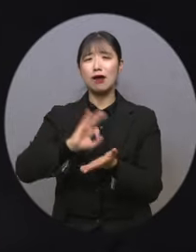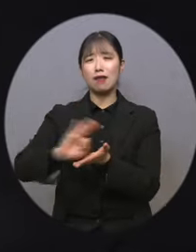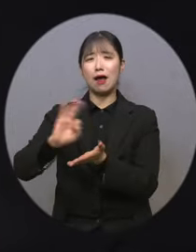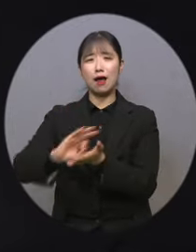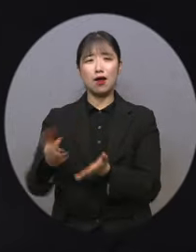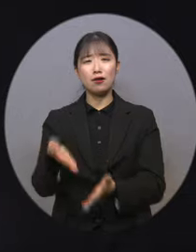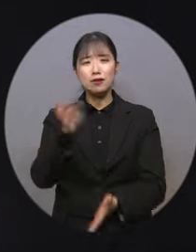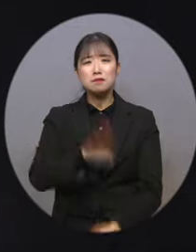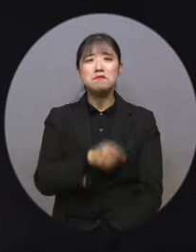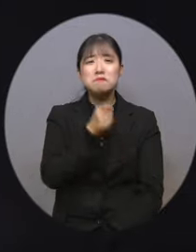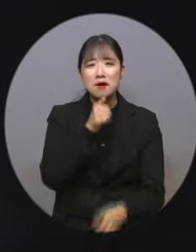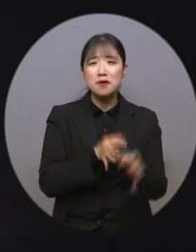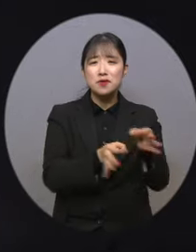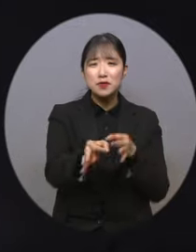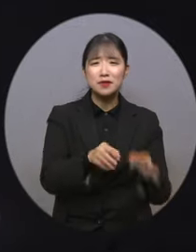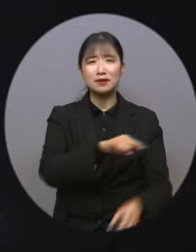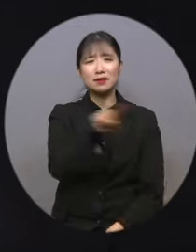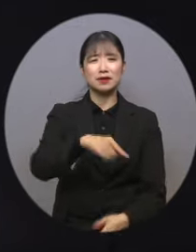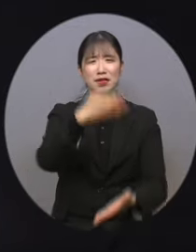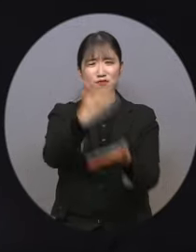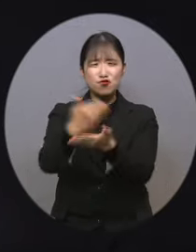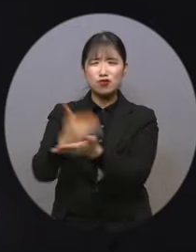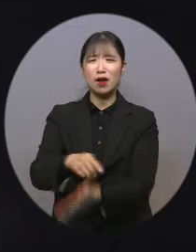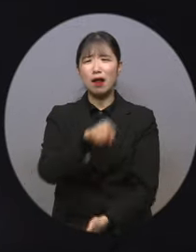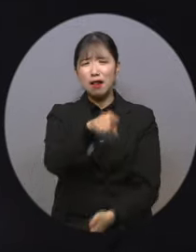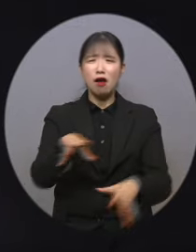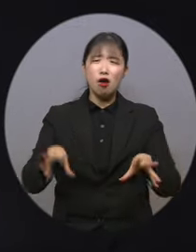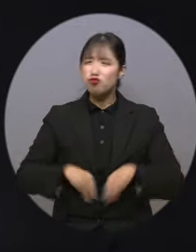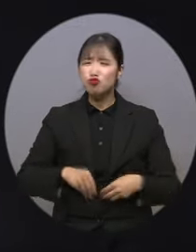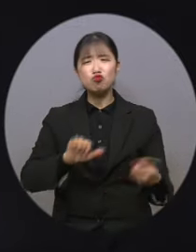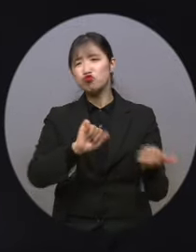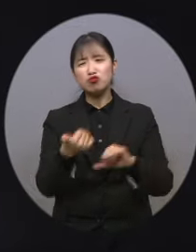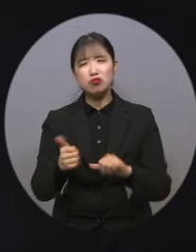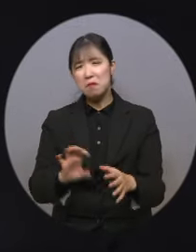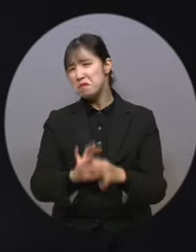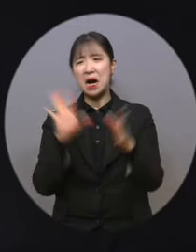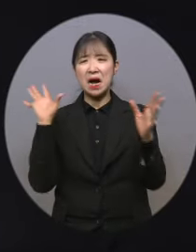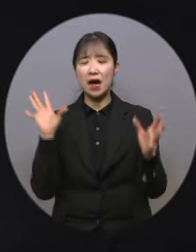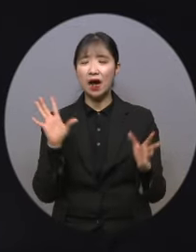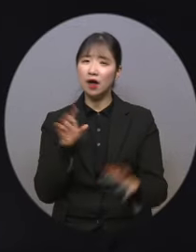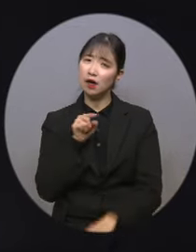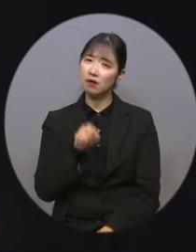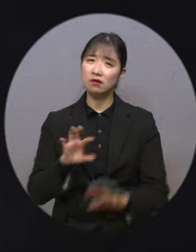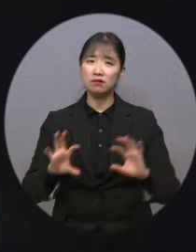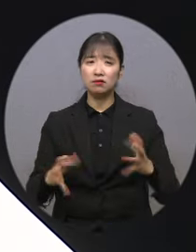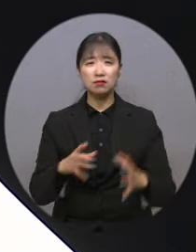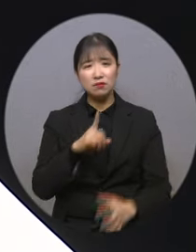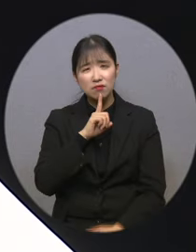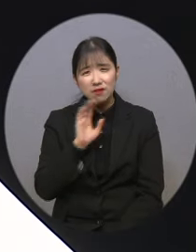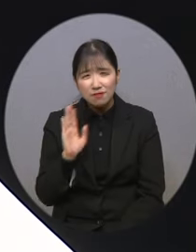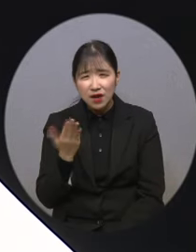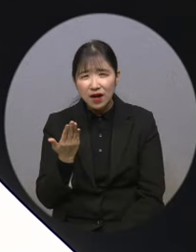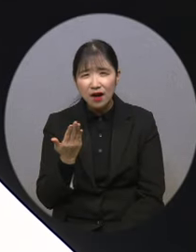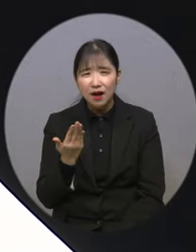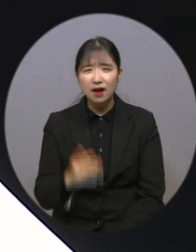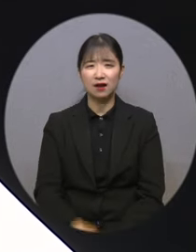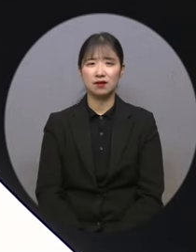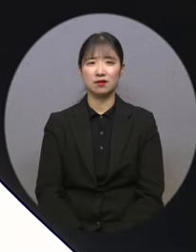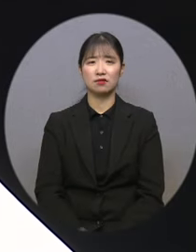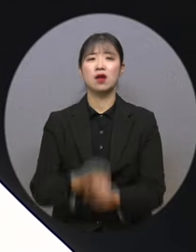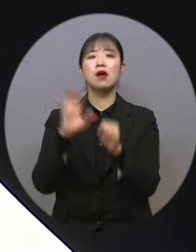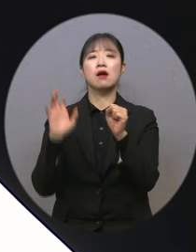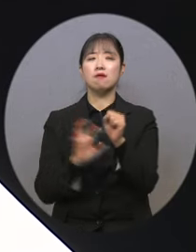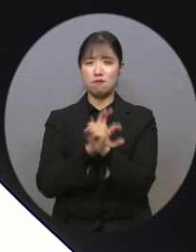소상공인 그냥 문자 다닌 안되거나 굶어 죽어도 돼 이런 나라가 어디에 있습니까 그러나 는